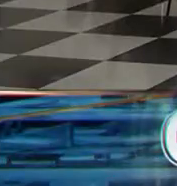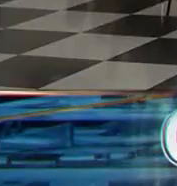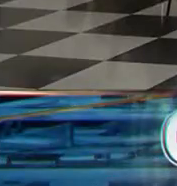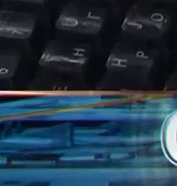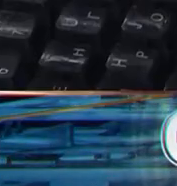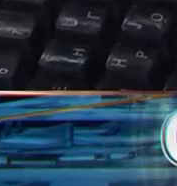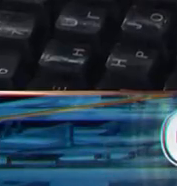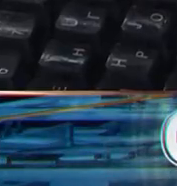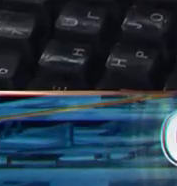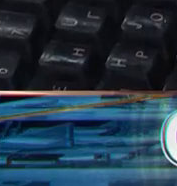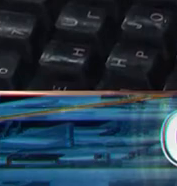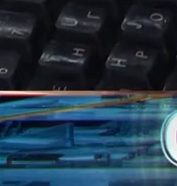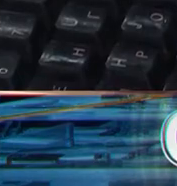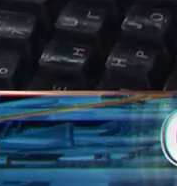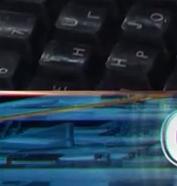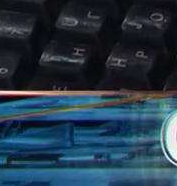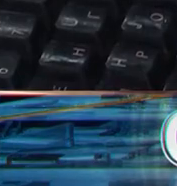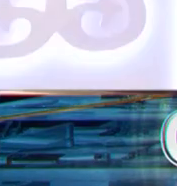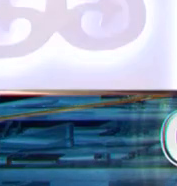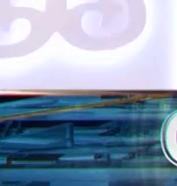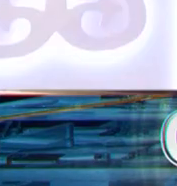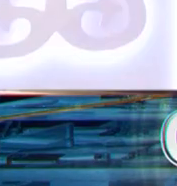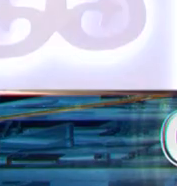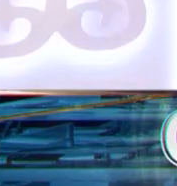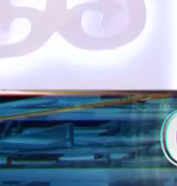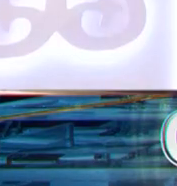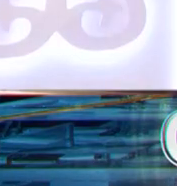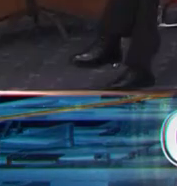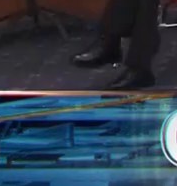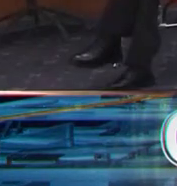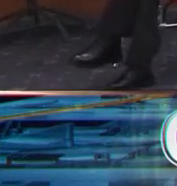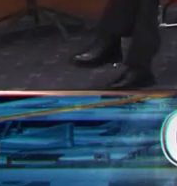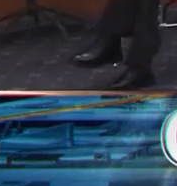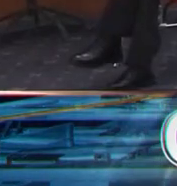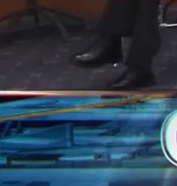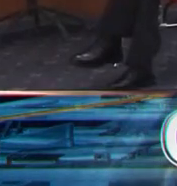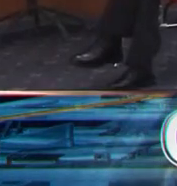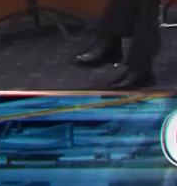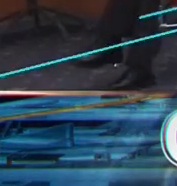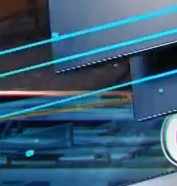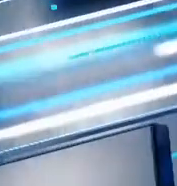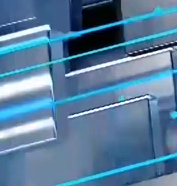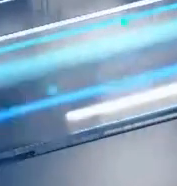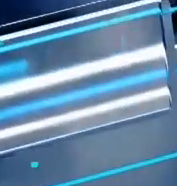На всеобщее обозрение. С начала года госслужащих обяжут регистрировать доходы и расходы.